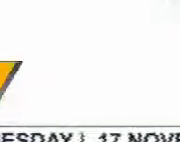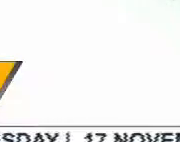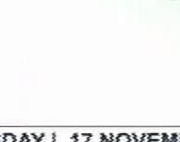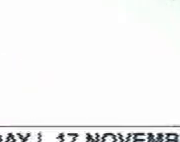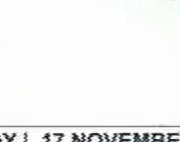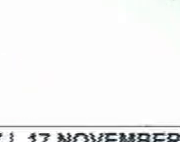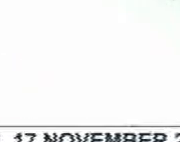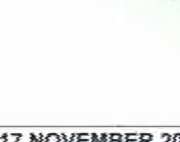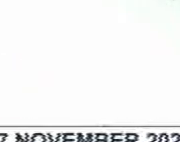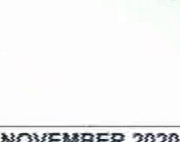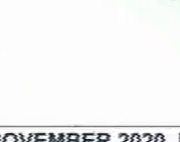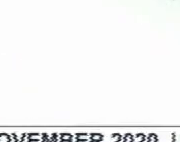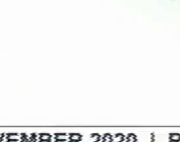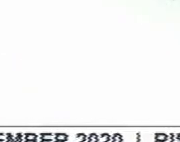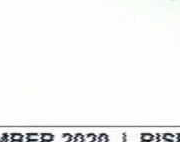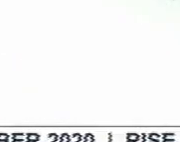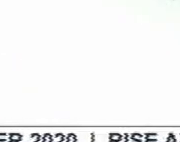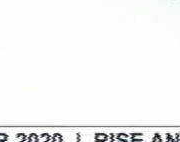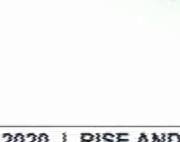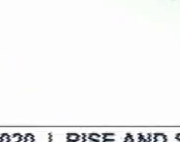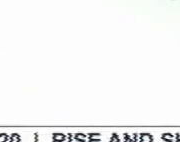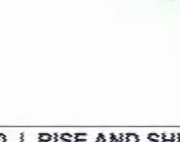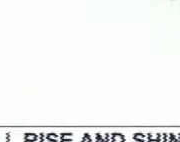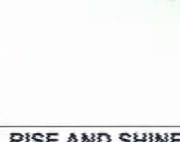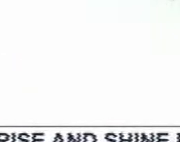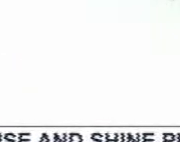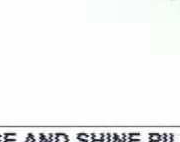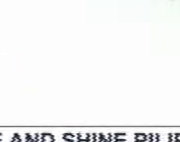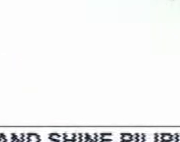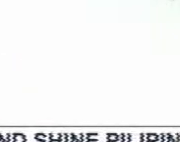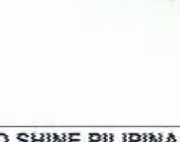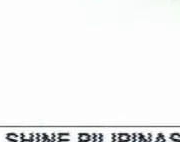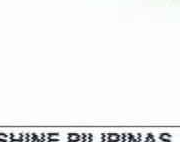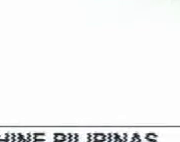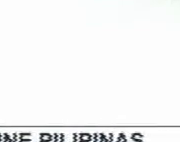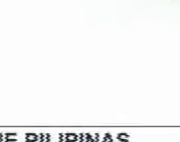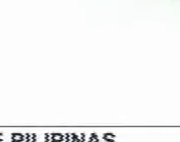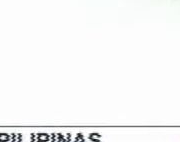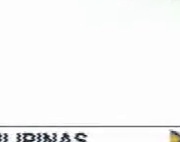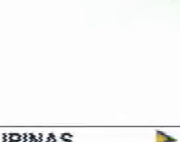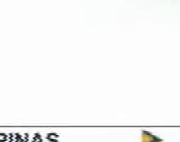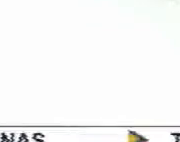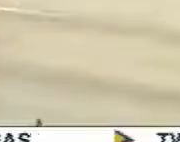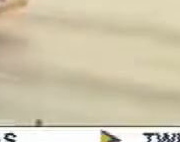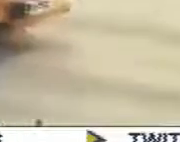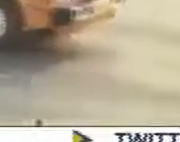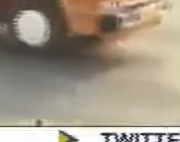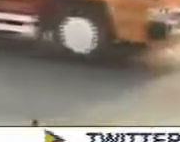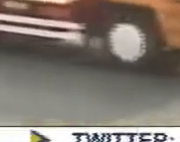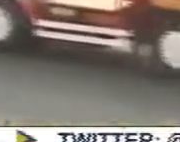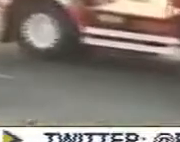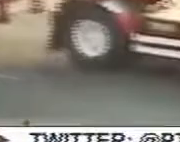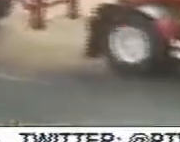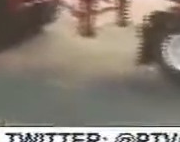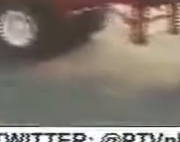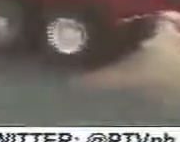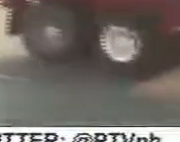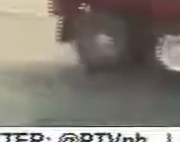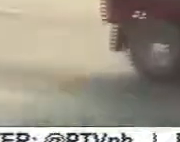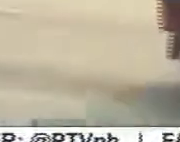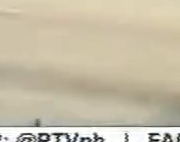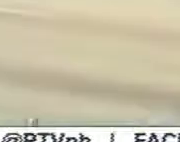iparehisto po doon sa Easy Trip system para mag-open po ng account. Ang nangyari po, isang RFID